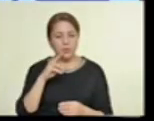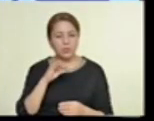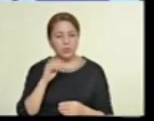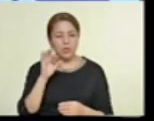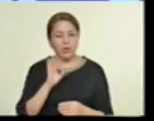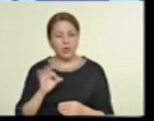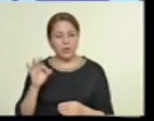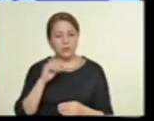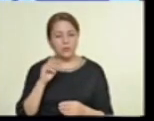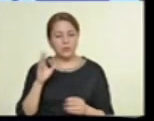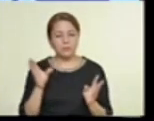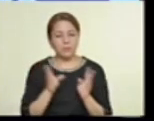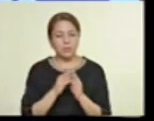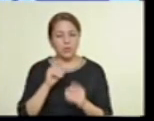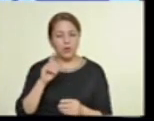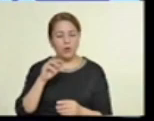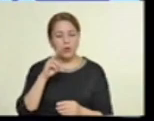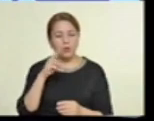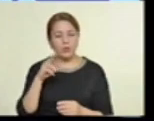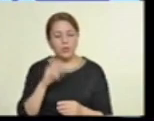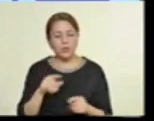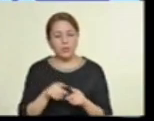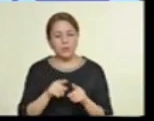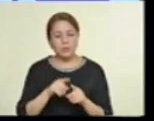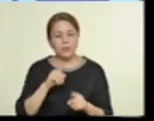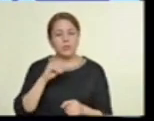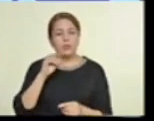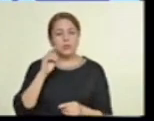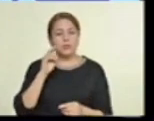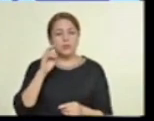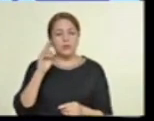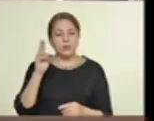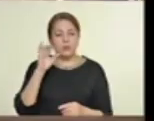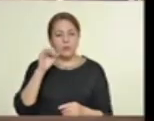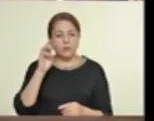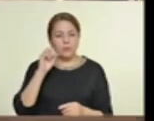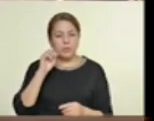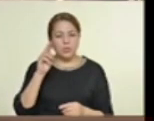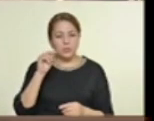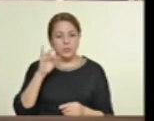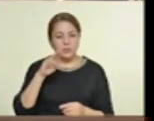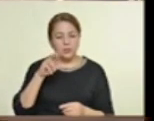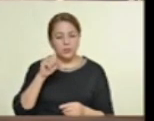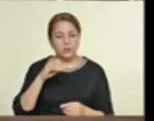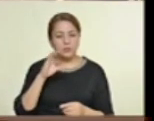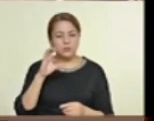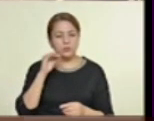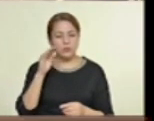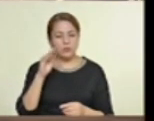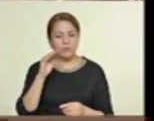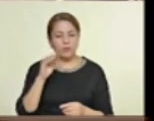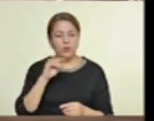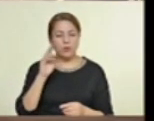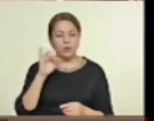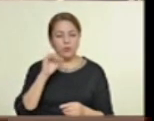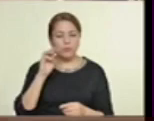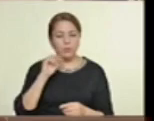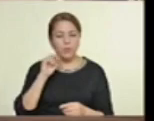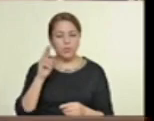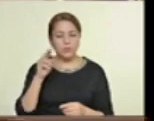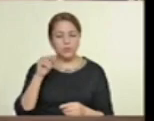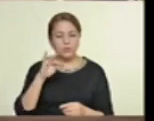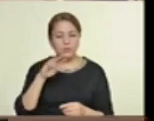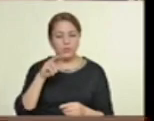holda kabi ko'makchilar sof ko'makchilar sifatida o'rganilar ekan. Quyidagi barcha